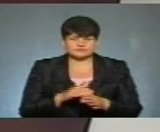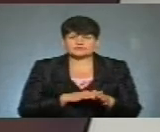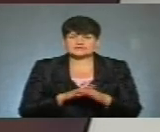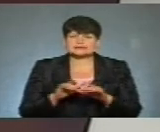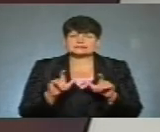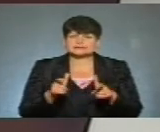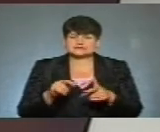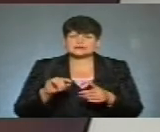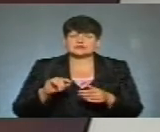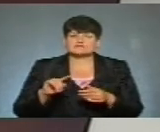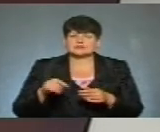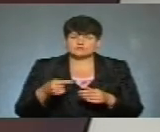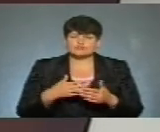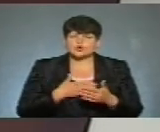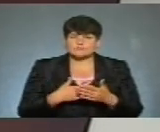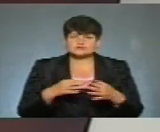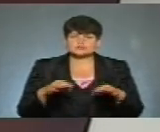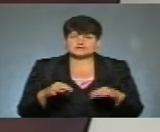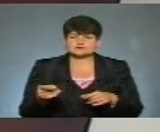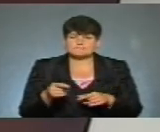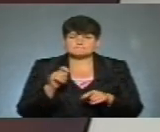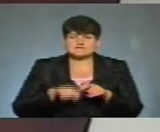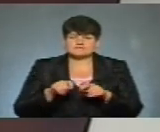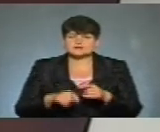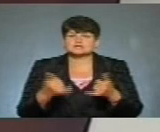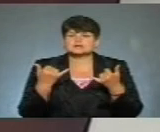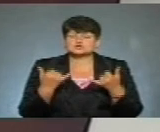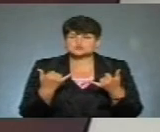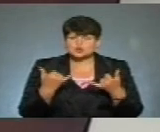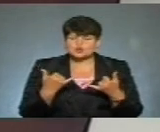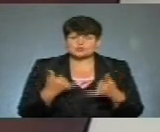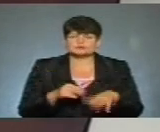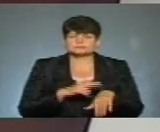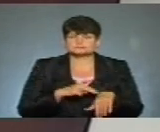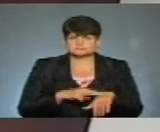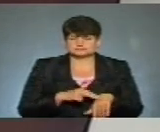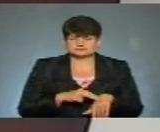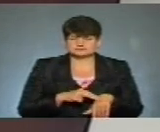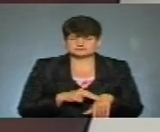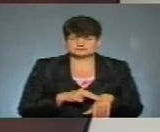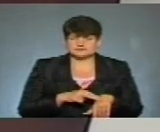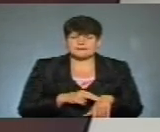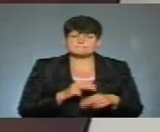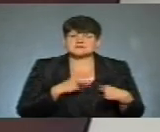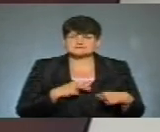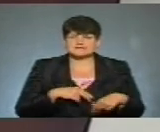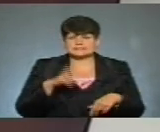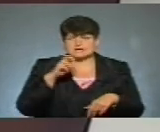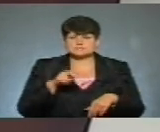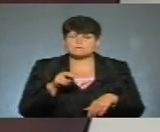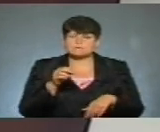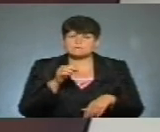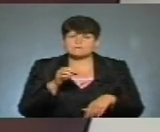карантинних вимог у громадському транспорті Тернополя перевірили сьогодні інспектори патрульної поліції. А працівники